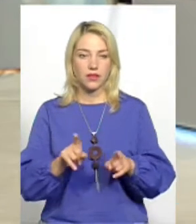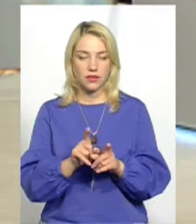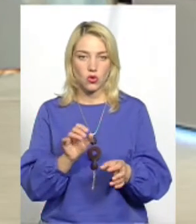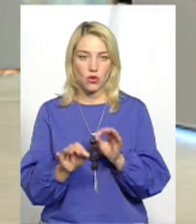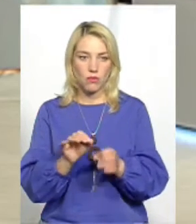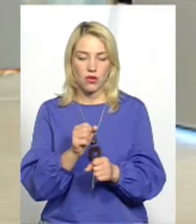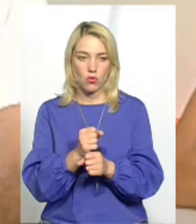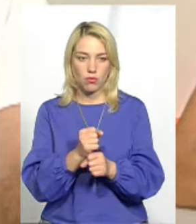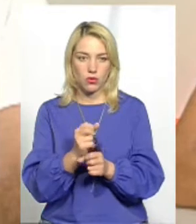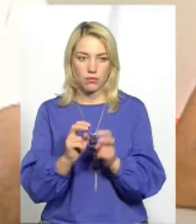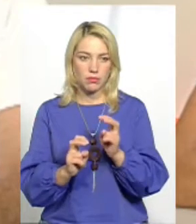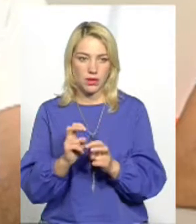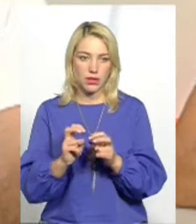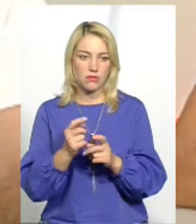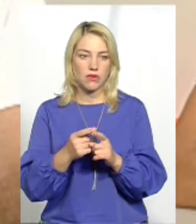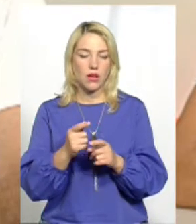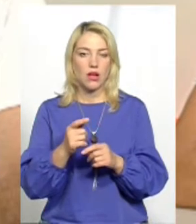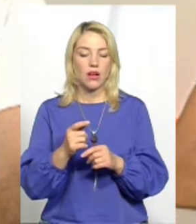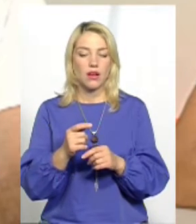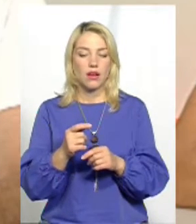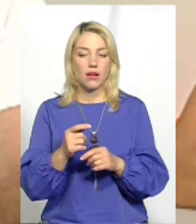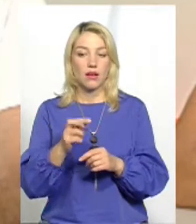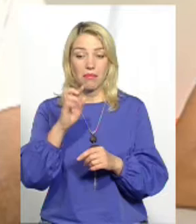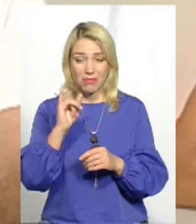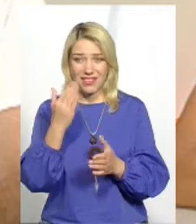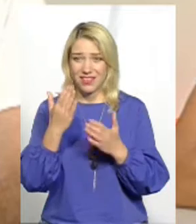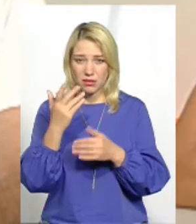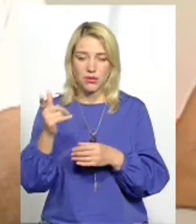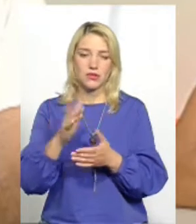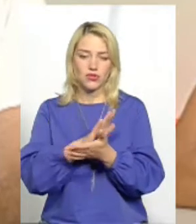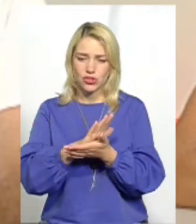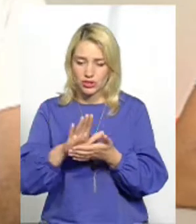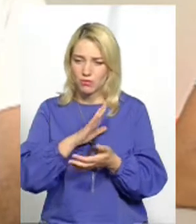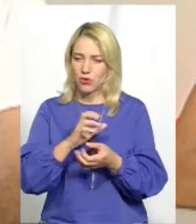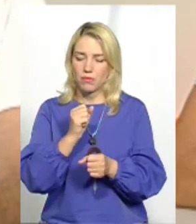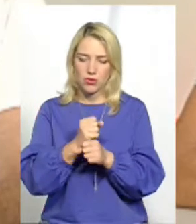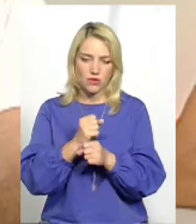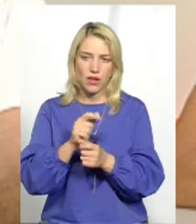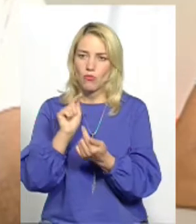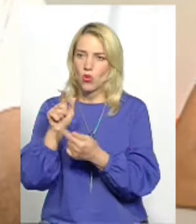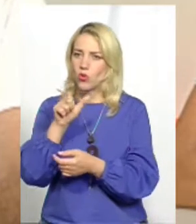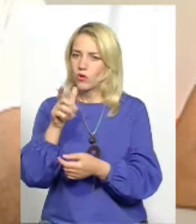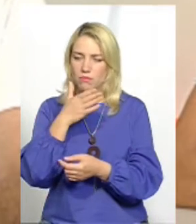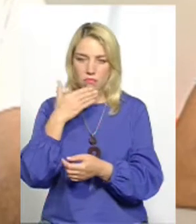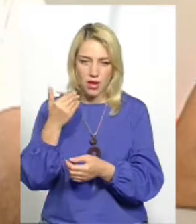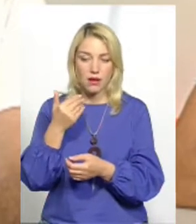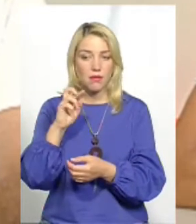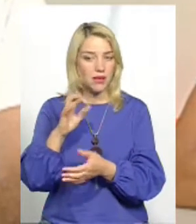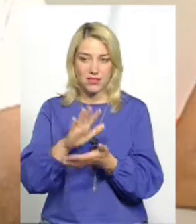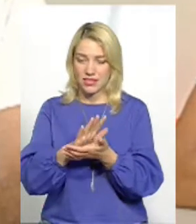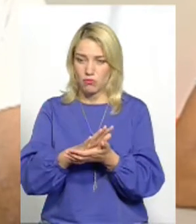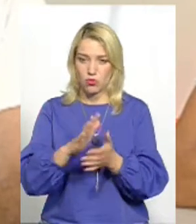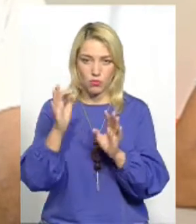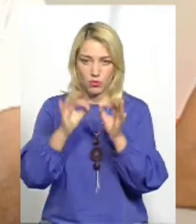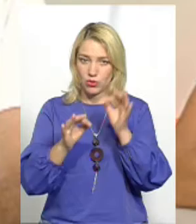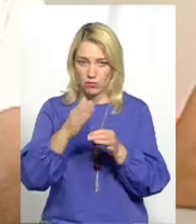нормальна робота підприємство, якби працювало, хай би працювало нормально. Хай не забруднює і працює. Я не проти тих людей, які працюють там, які там проживають. Я